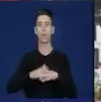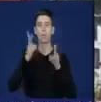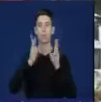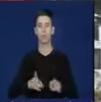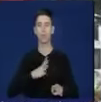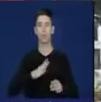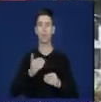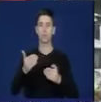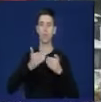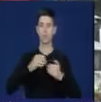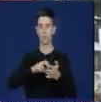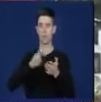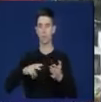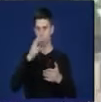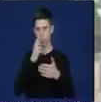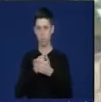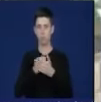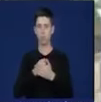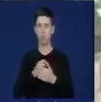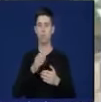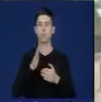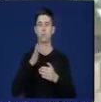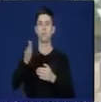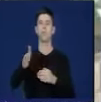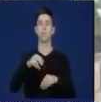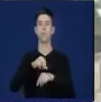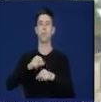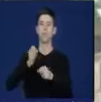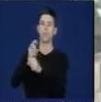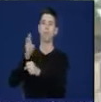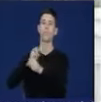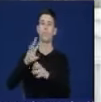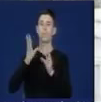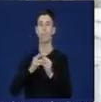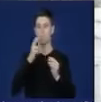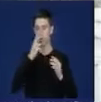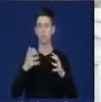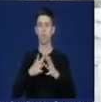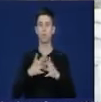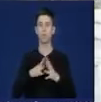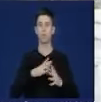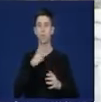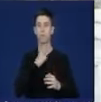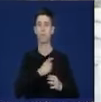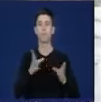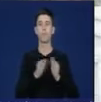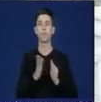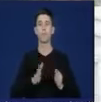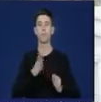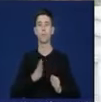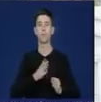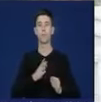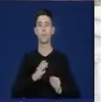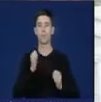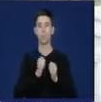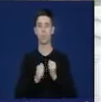Buna baxmayaraq geri çəkilmir. Düşmənlə sona qədər əsl sərkərdə kimi mübarizə aparır. Yəni əsgər yoldaşları yenə də bir komanda birinci bir